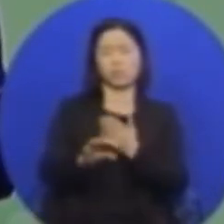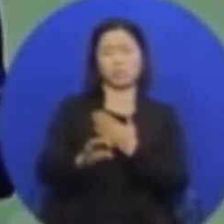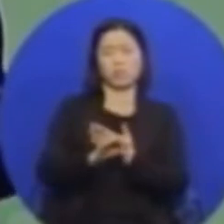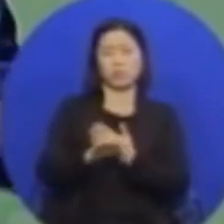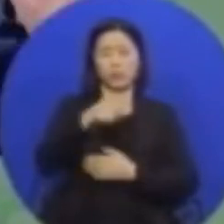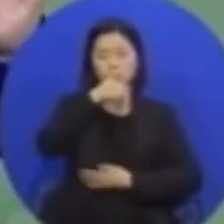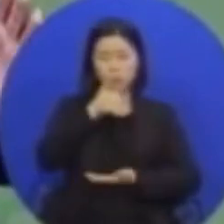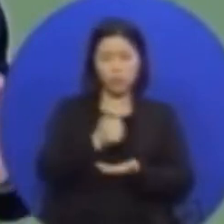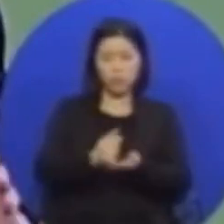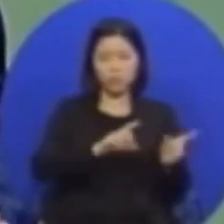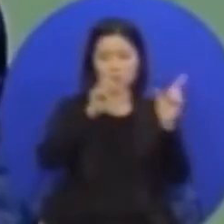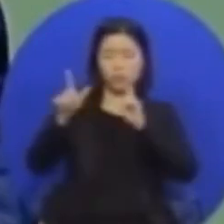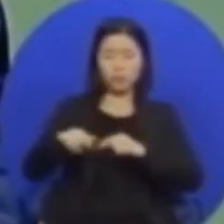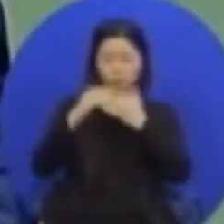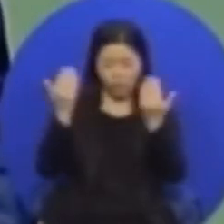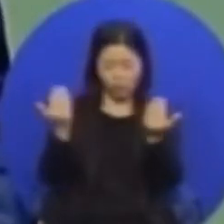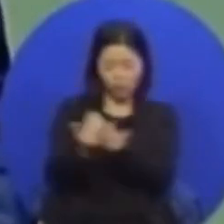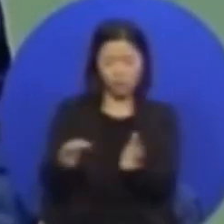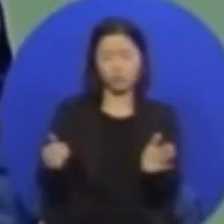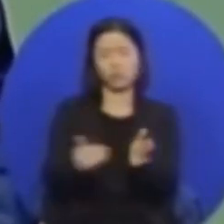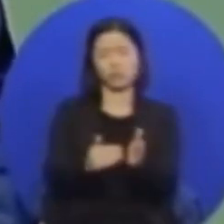생활은 다 끝났어요